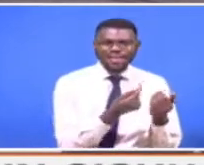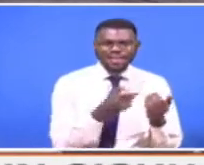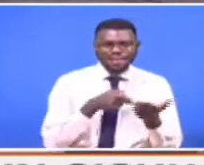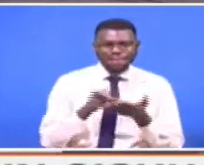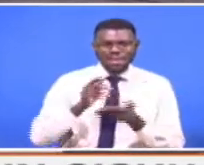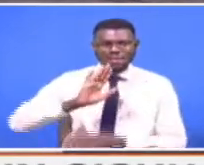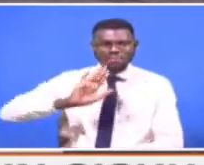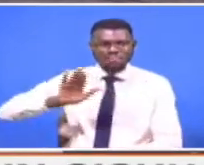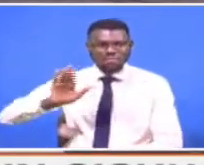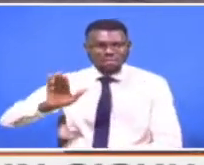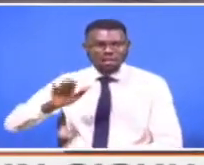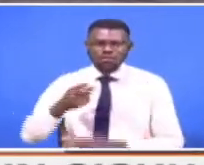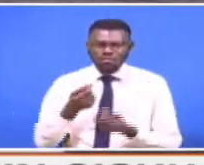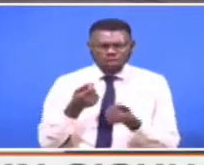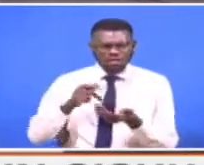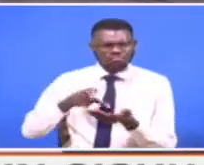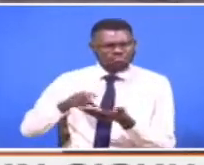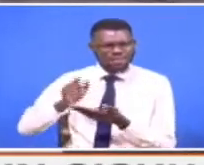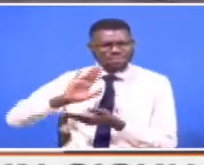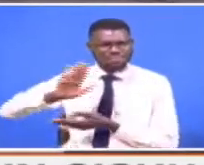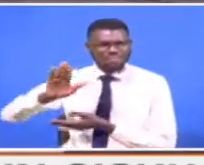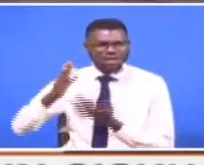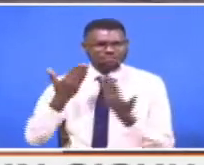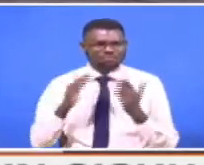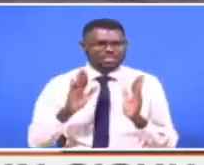been refunded their money amounting to